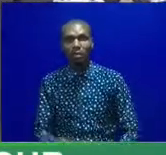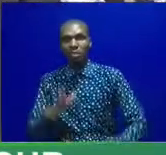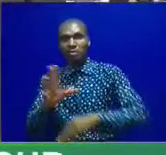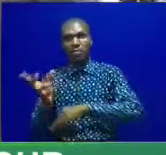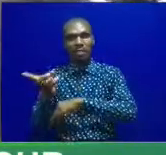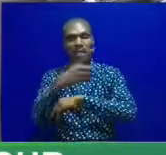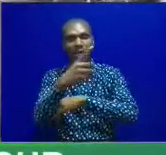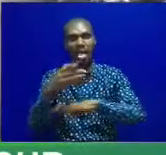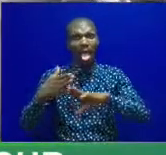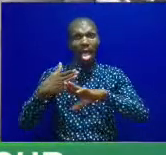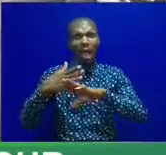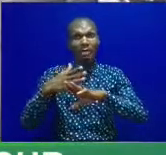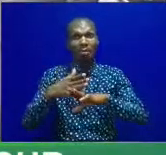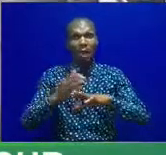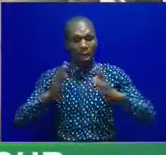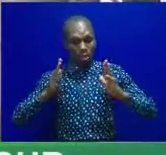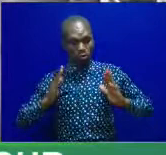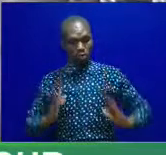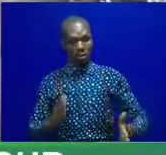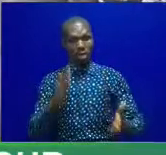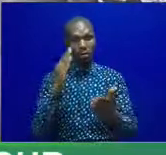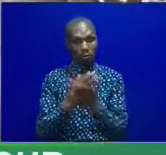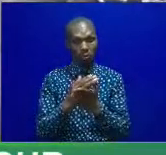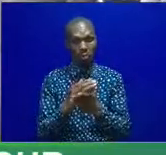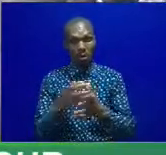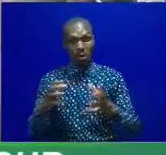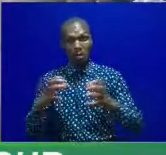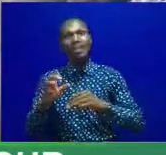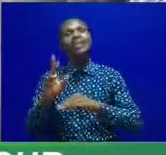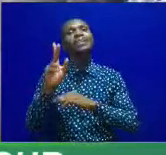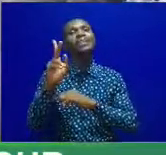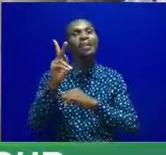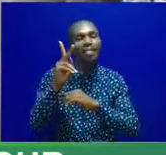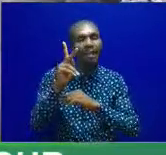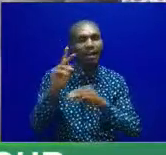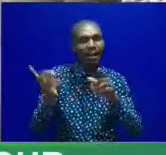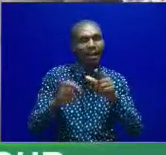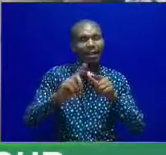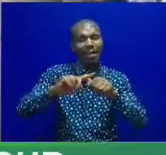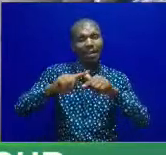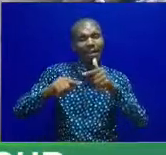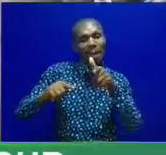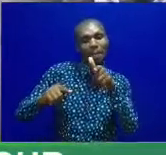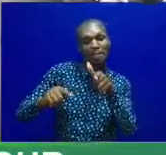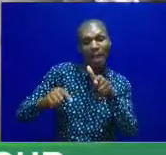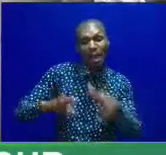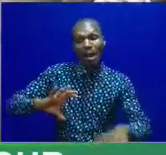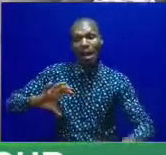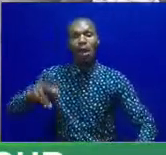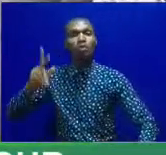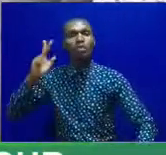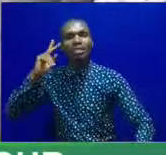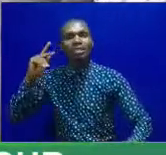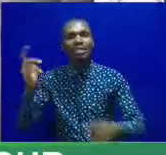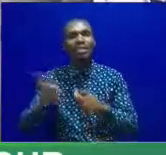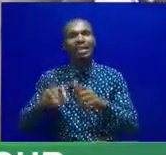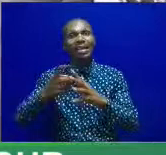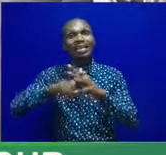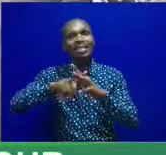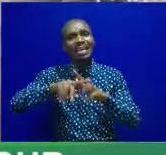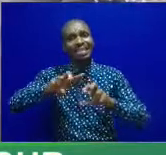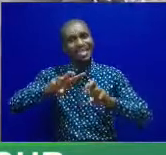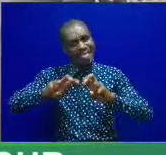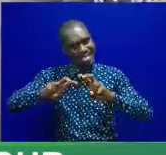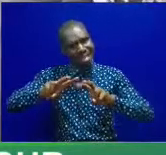magaye kiombe kiriyukuranira obwene bomunyabantu imeyense ya Kenya kuikeme county ya Kisi eliyogo chaka